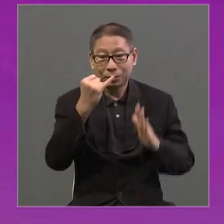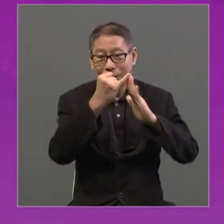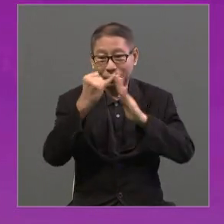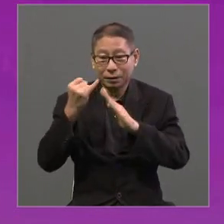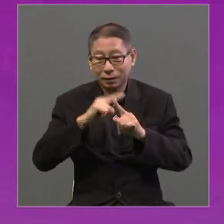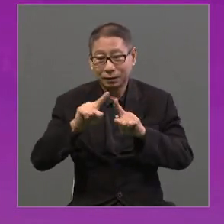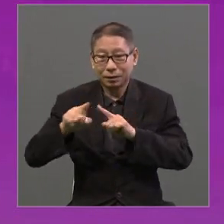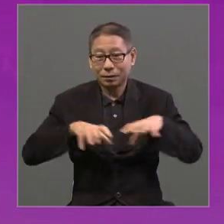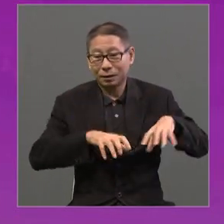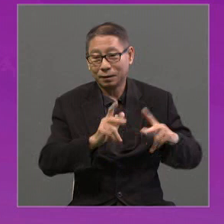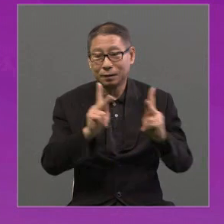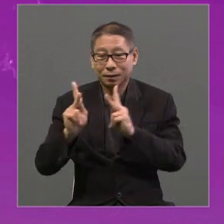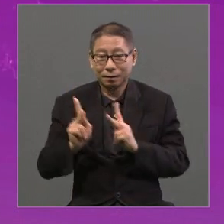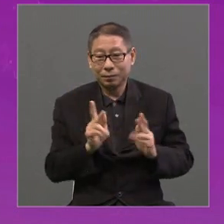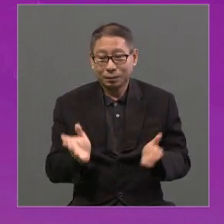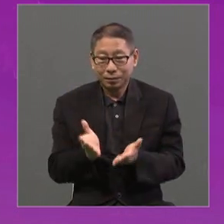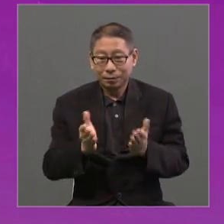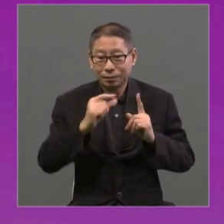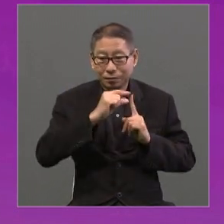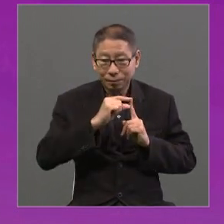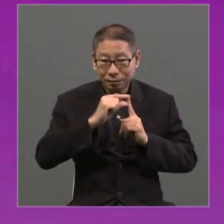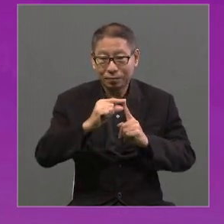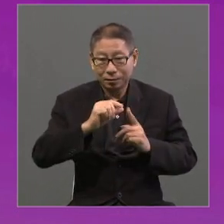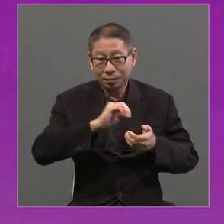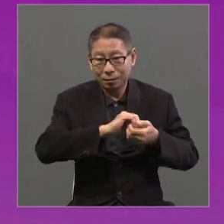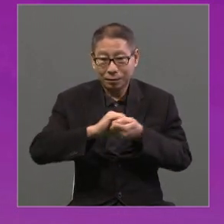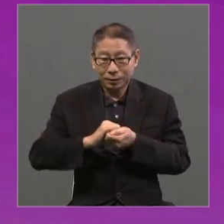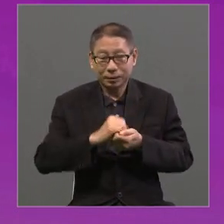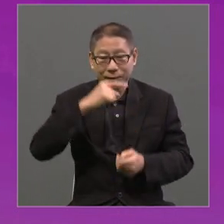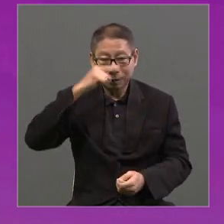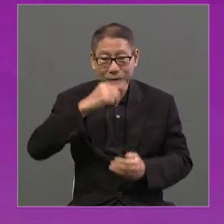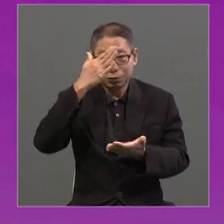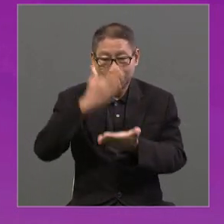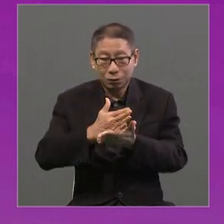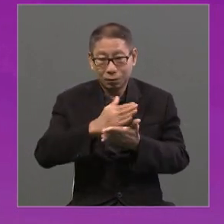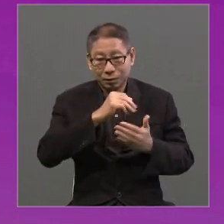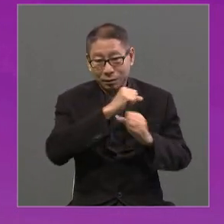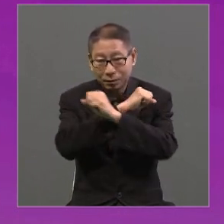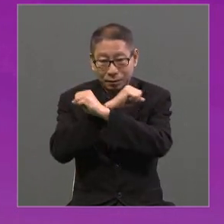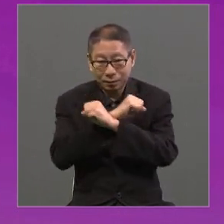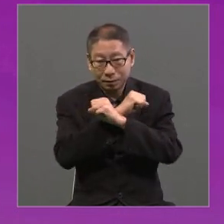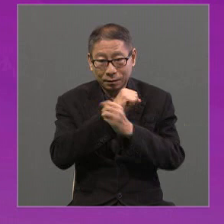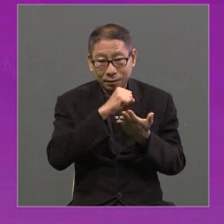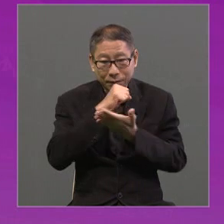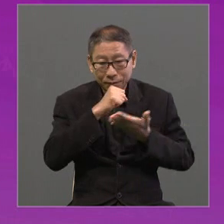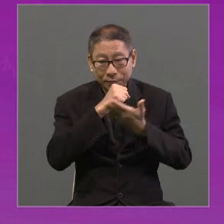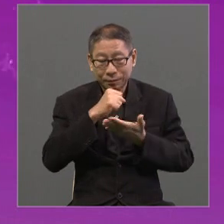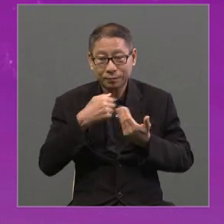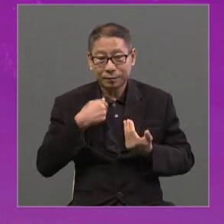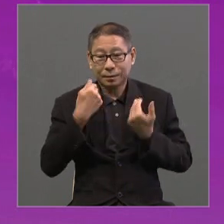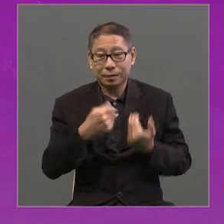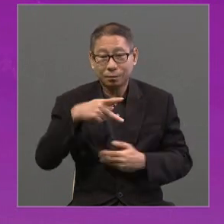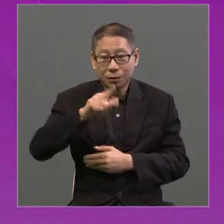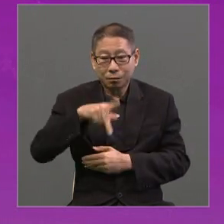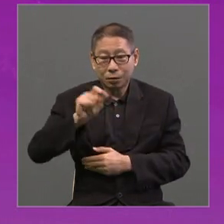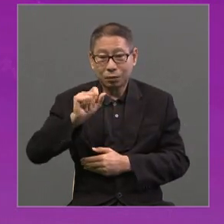ก็มีการจัดกิจกรรมรณรงค์ภายใต้คำขวัญรวมพลังไทยหยุดภัยยาเสพติดค่ะปปส.เองนะคะรวมถึงอย.ก็มี